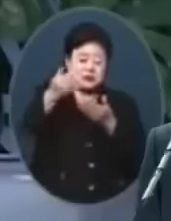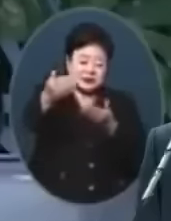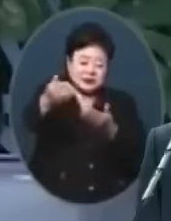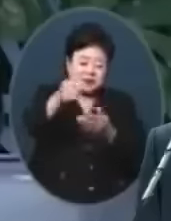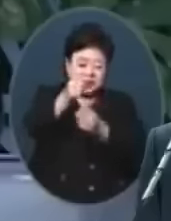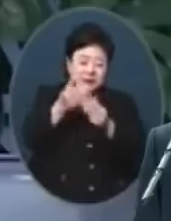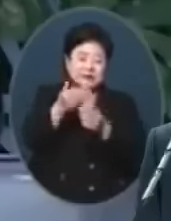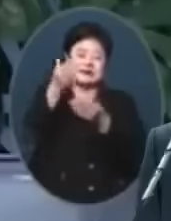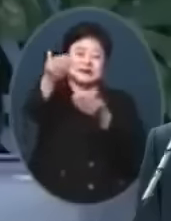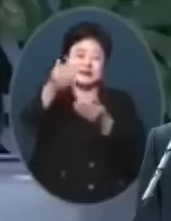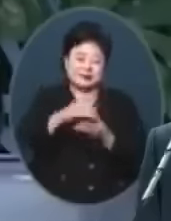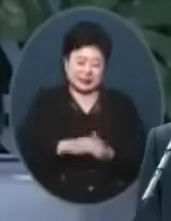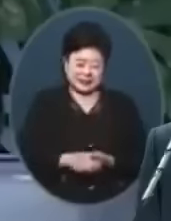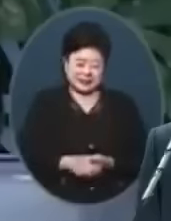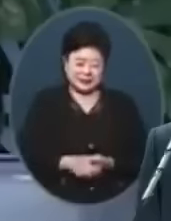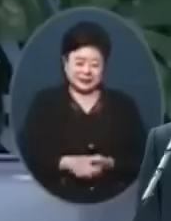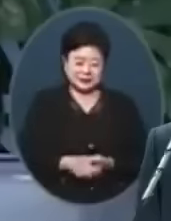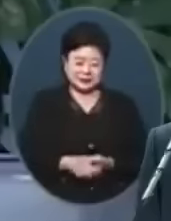선물을 하나님께 드려야 되는 것입니다.